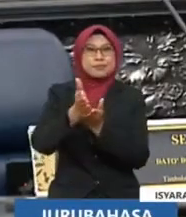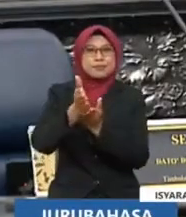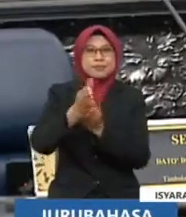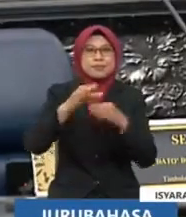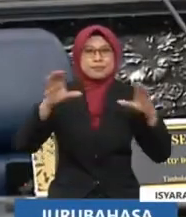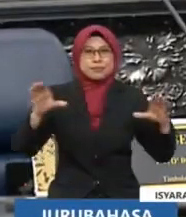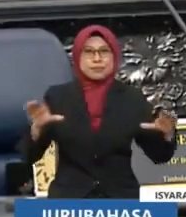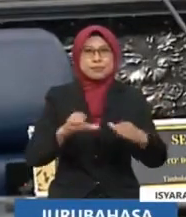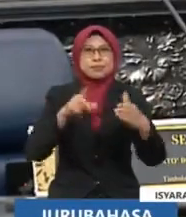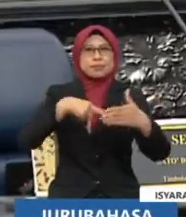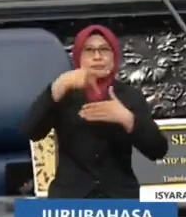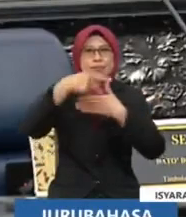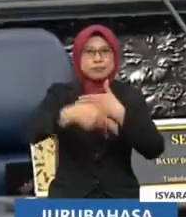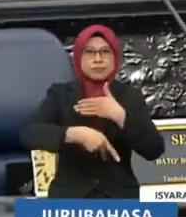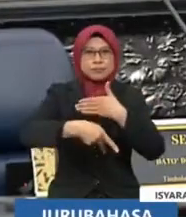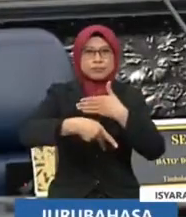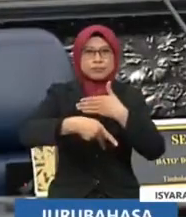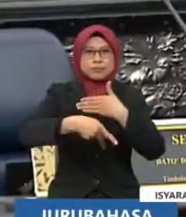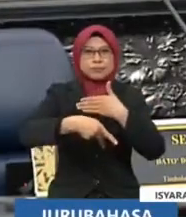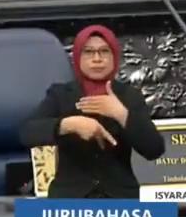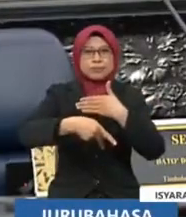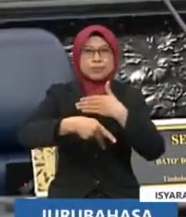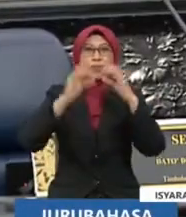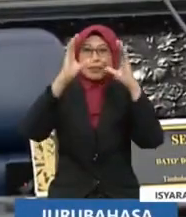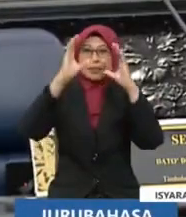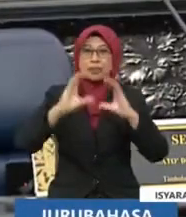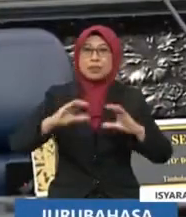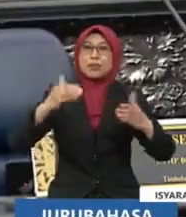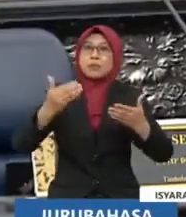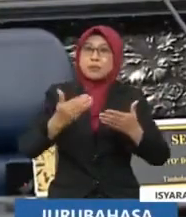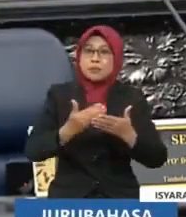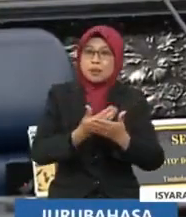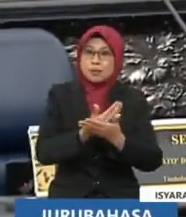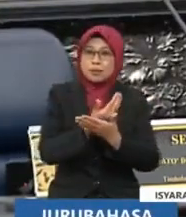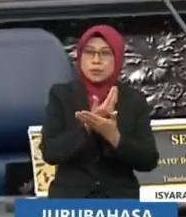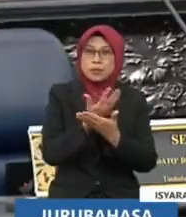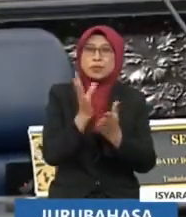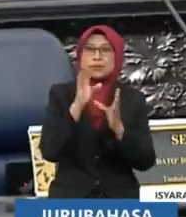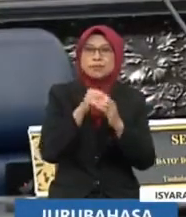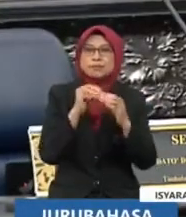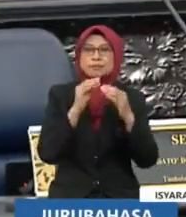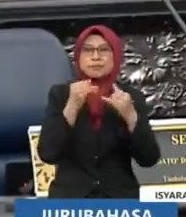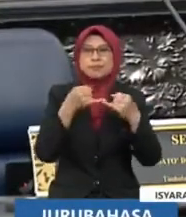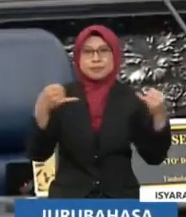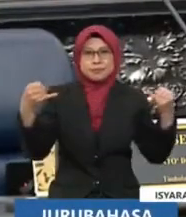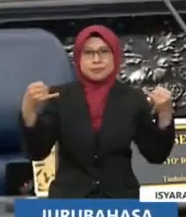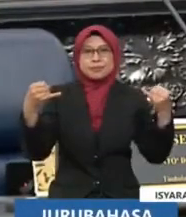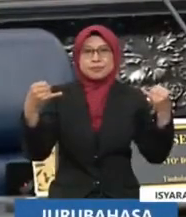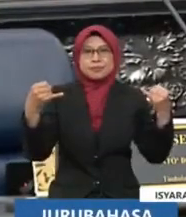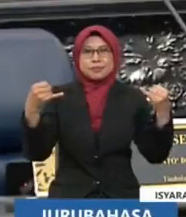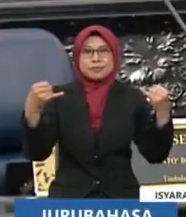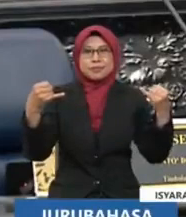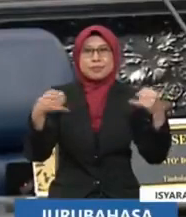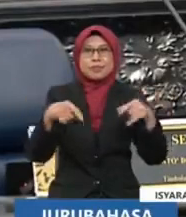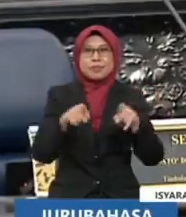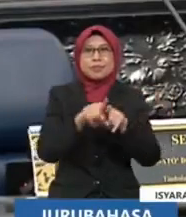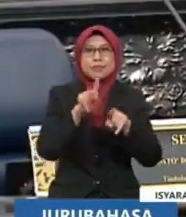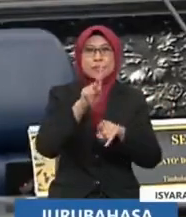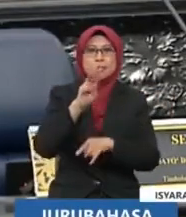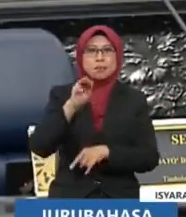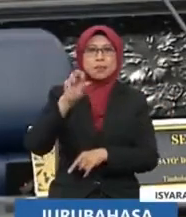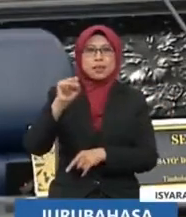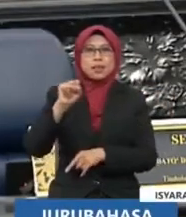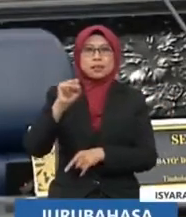dengan pelaksanaan program-program norma baru secara dalam talian ataupun virtual seperti